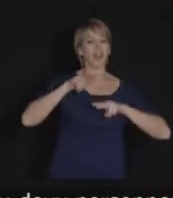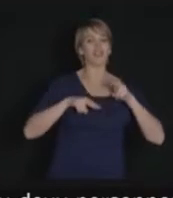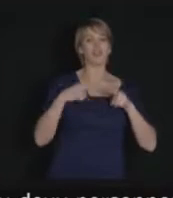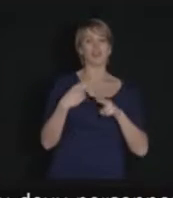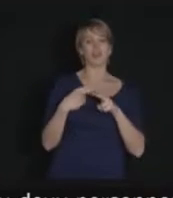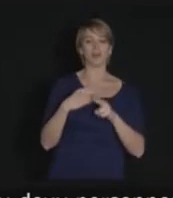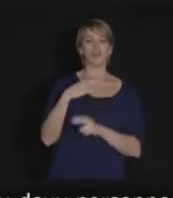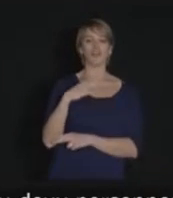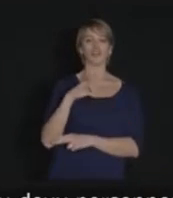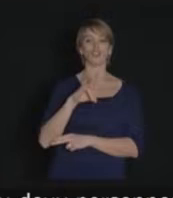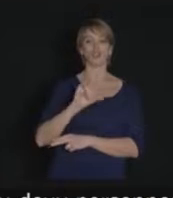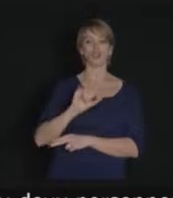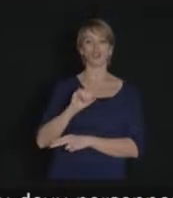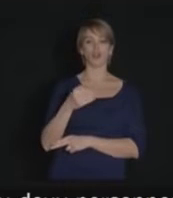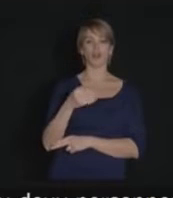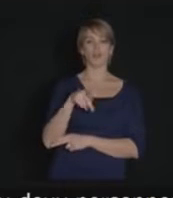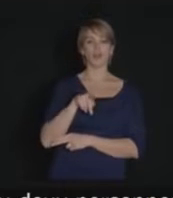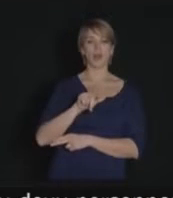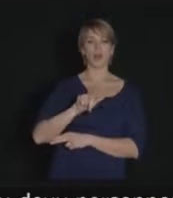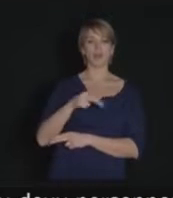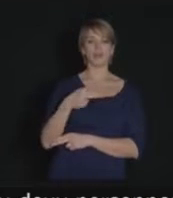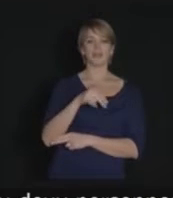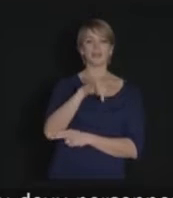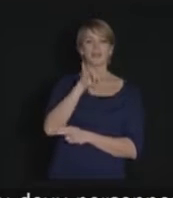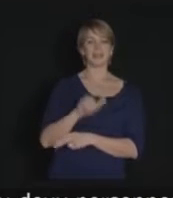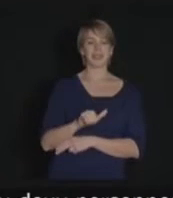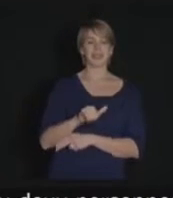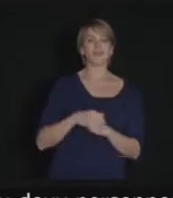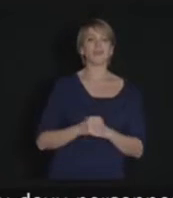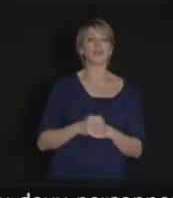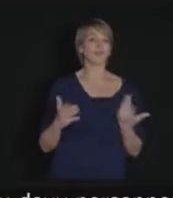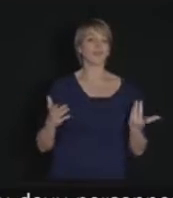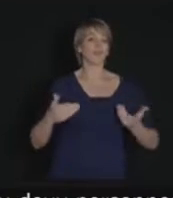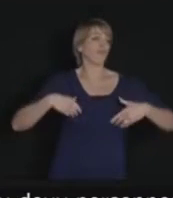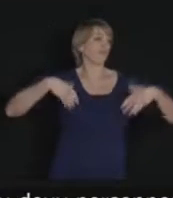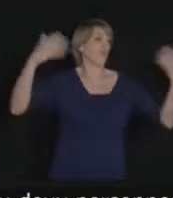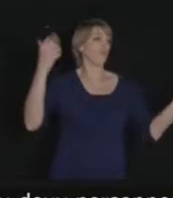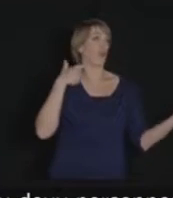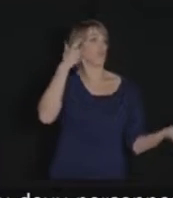Alors hier, j'étais à un petit village qui s'appelle Champagné en Haute-Saône.